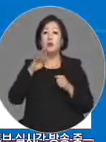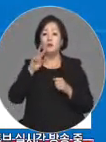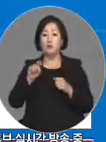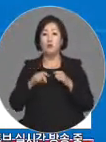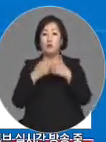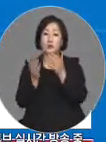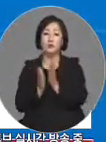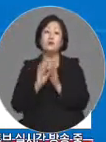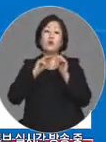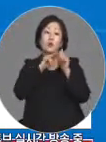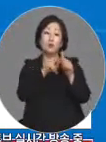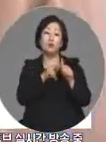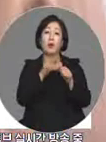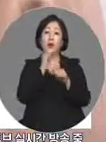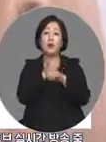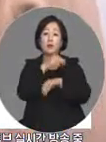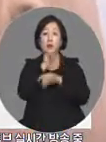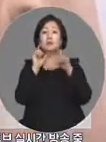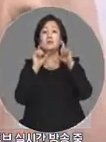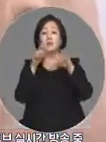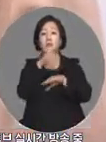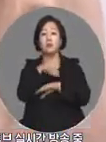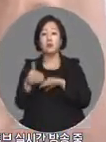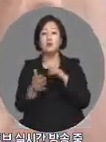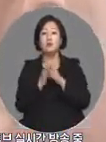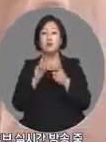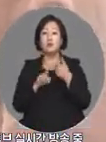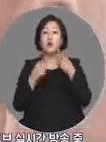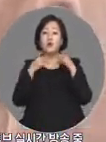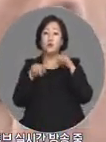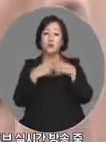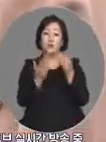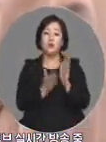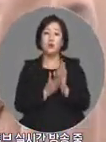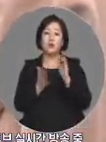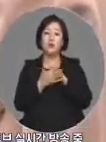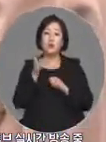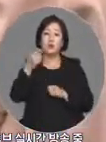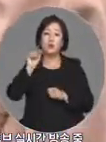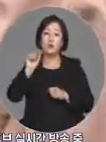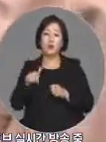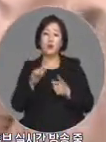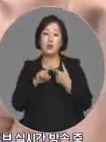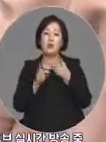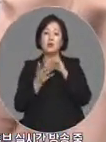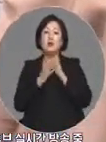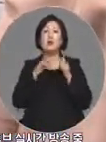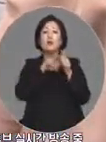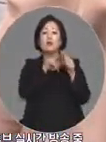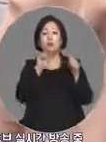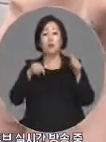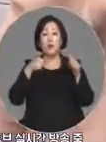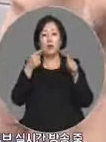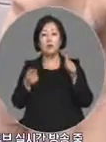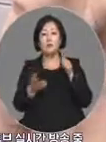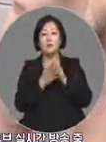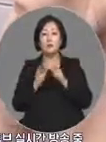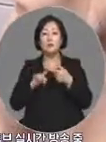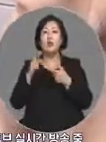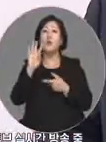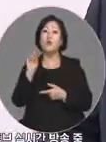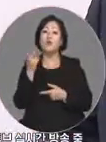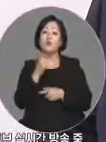출마 선언을 할 예정입니다. 지역 정가는 박전 시장의 무소속 출마가 현실화할 경우 보수 표심